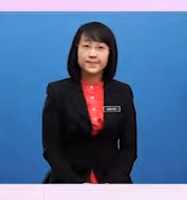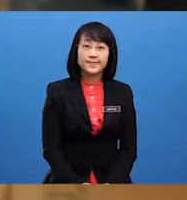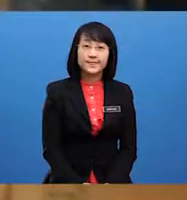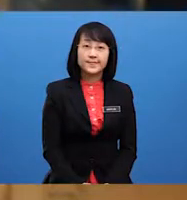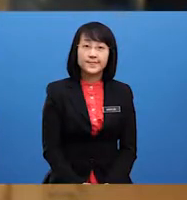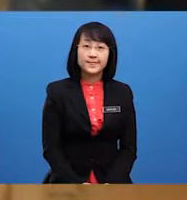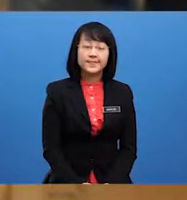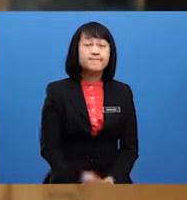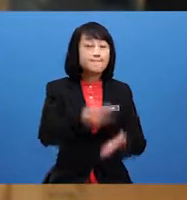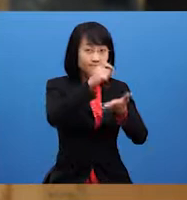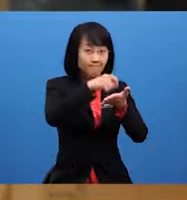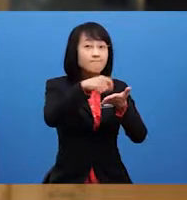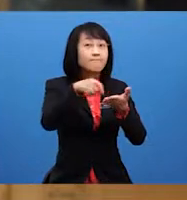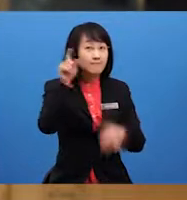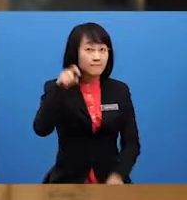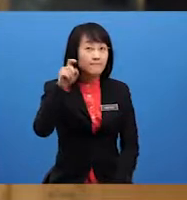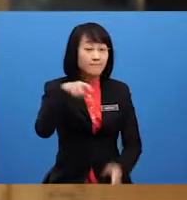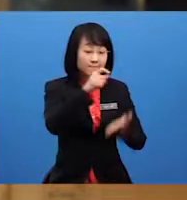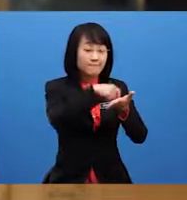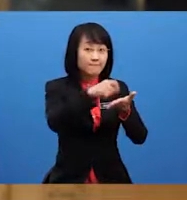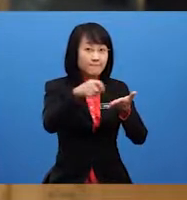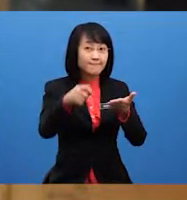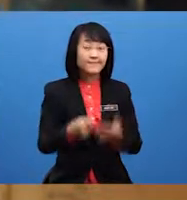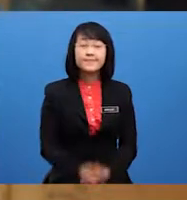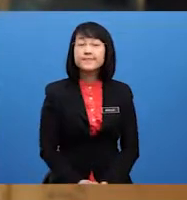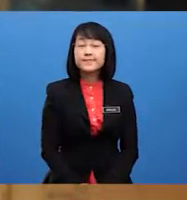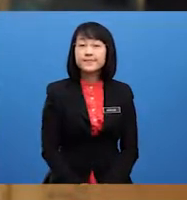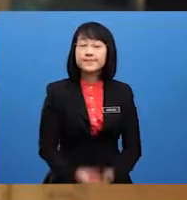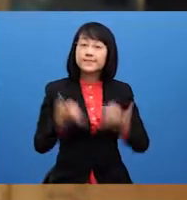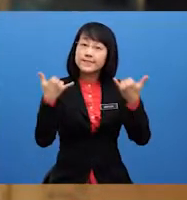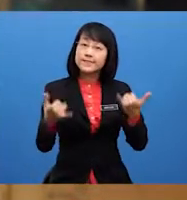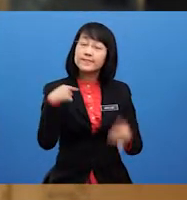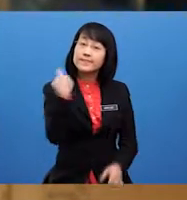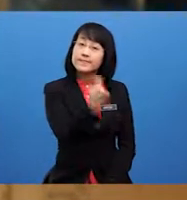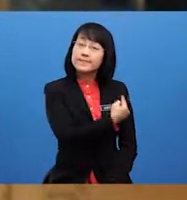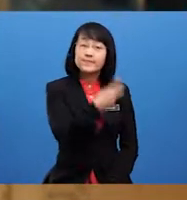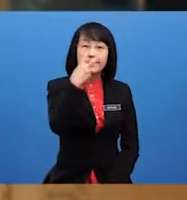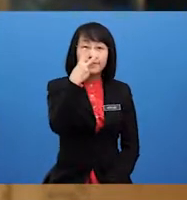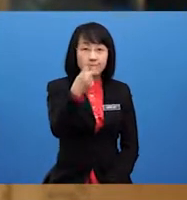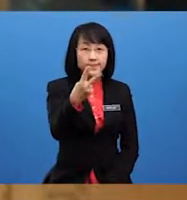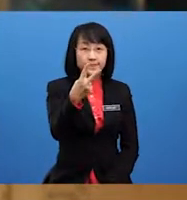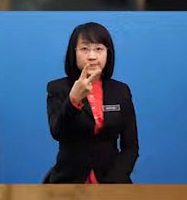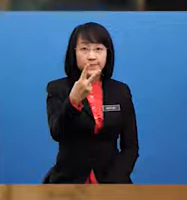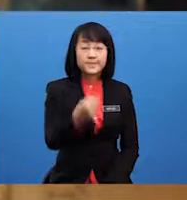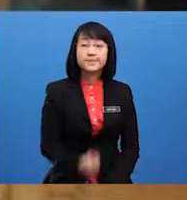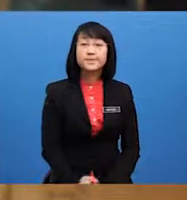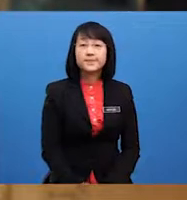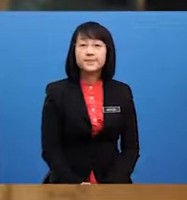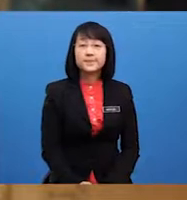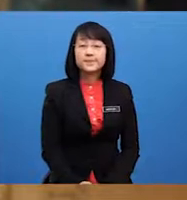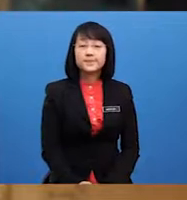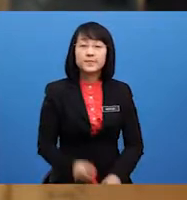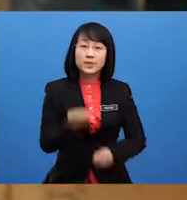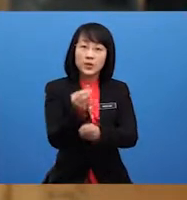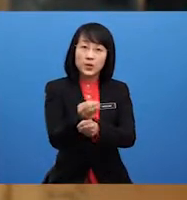pelawas. Catatkan dalam buku nota. Sekarang kita akan melihat komposisi, fungsi dan